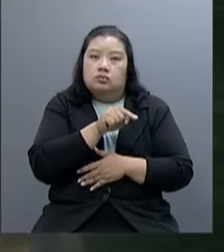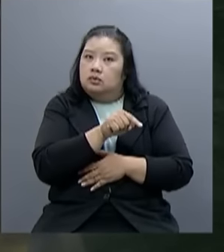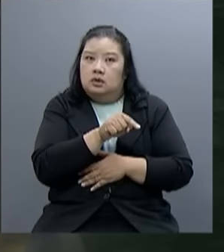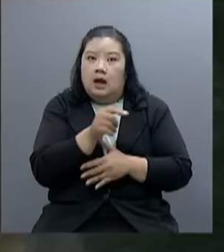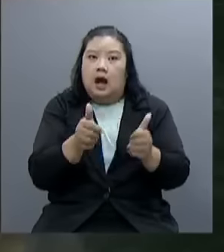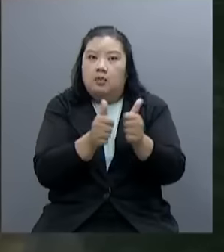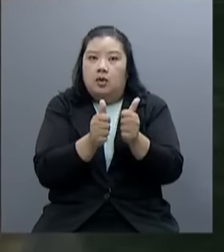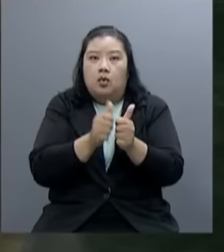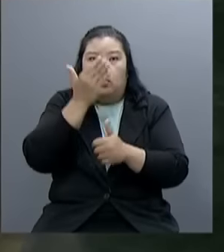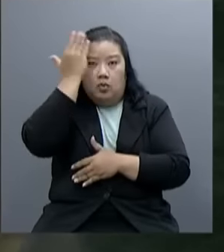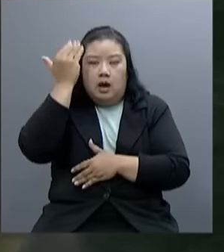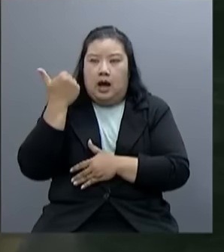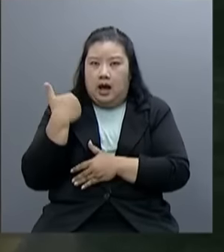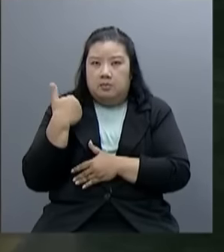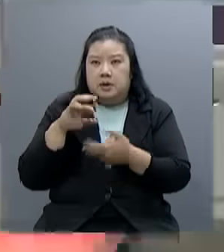กันค่อนข้างเยอะทีเดียวค่ะขอบคุณค่ะ